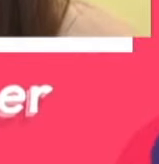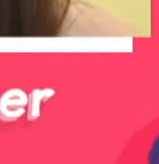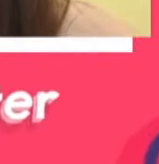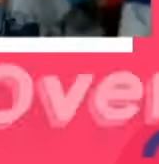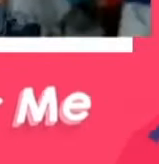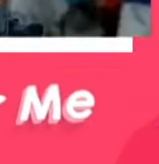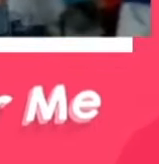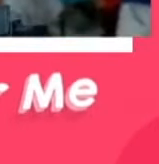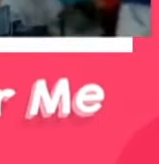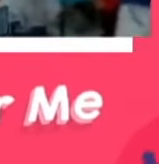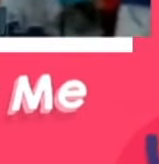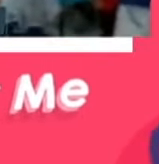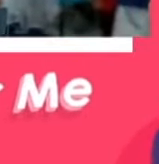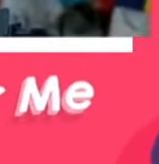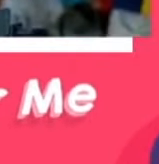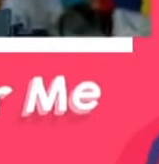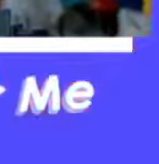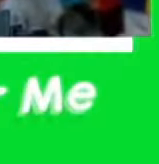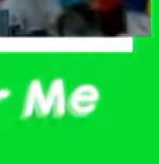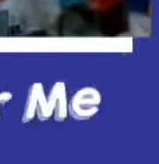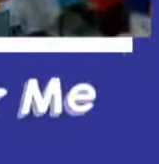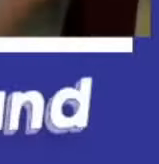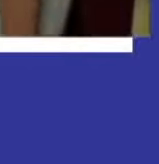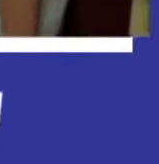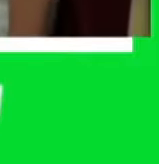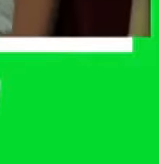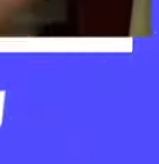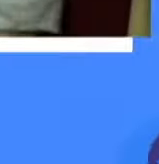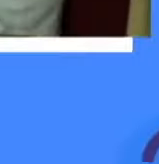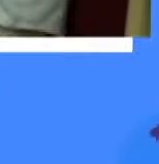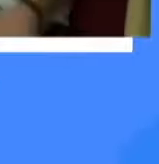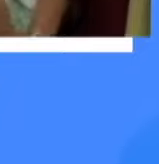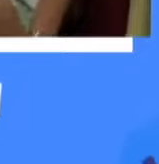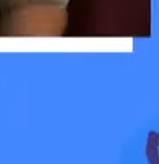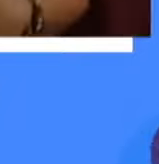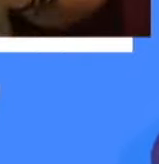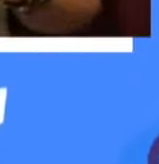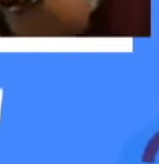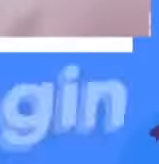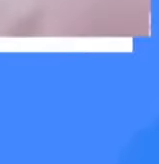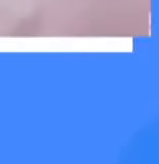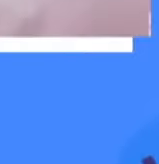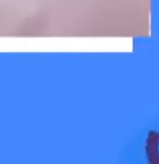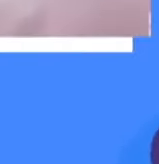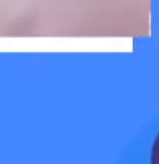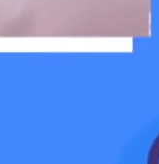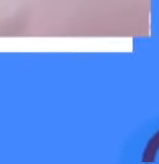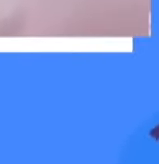We'll be right back.